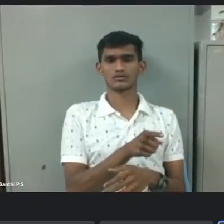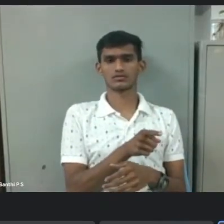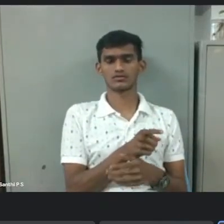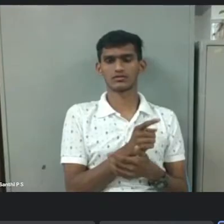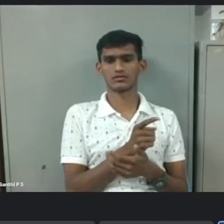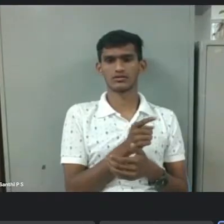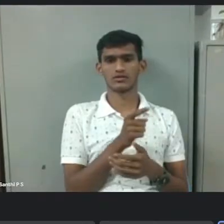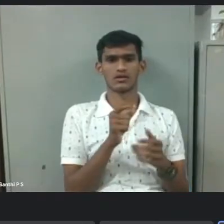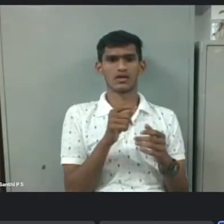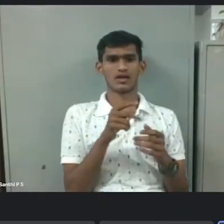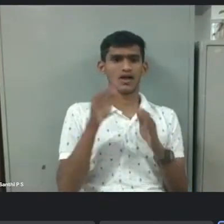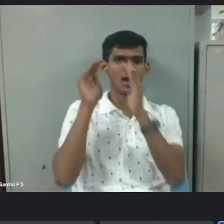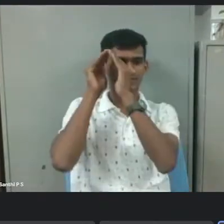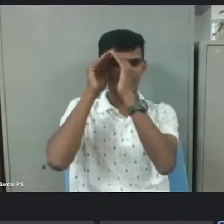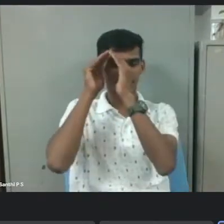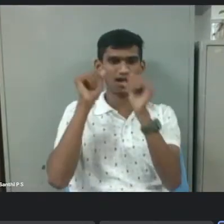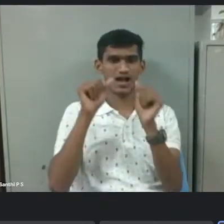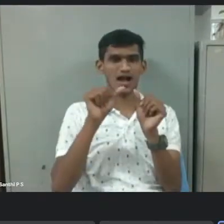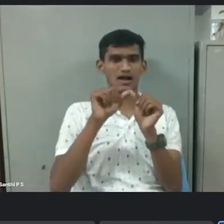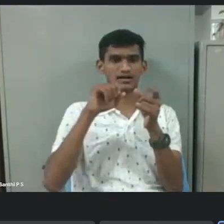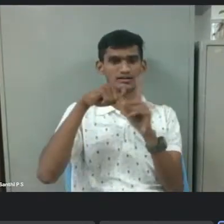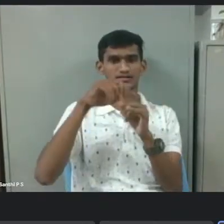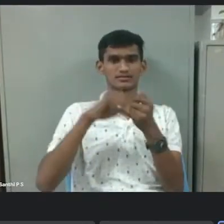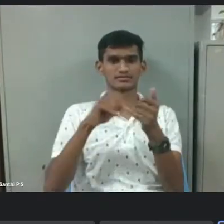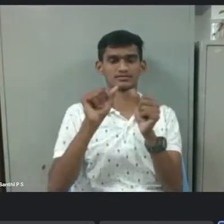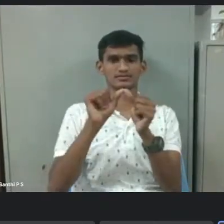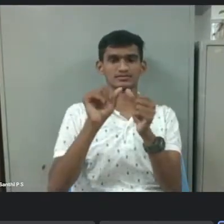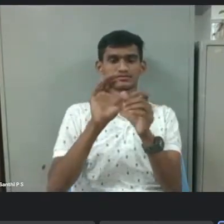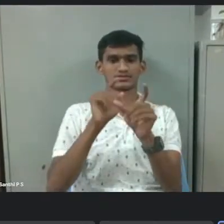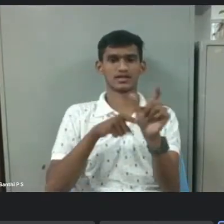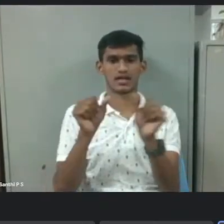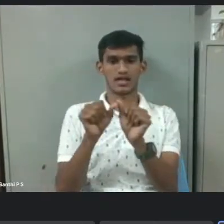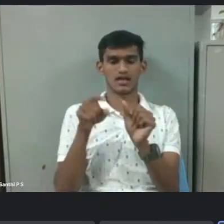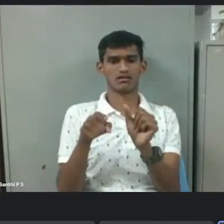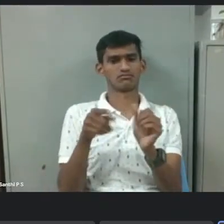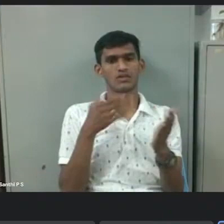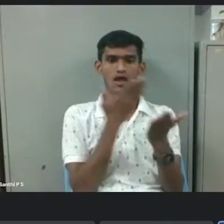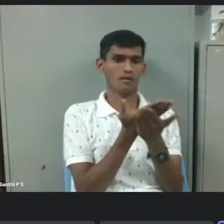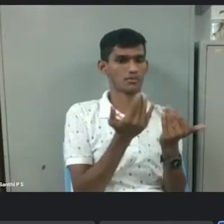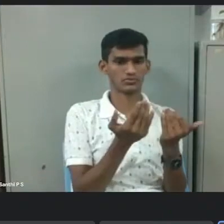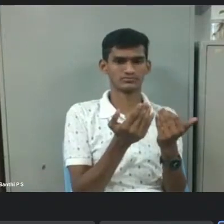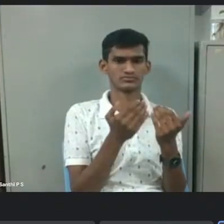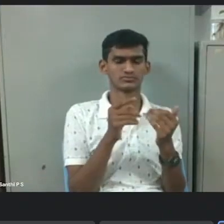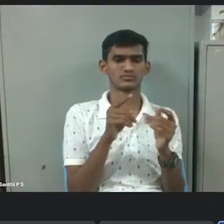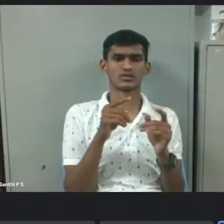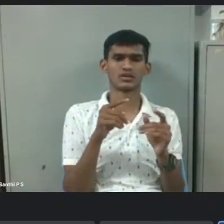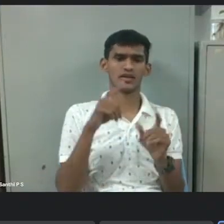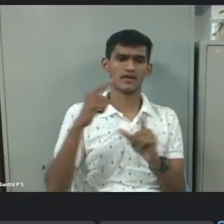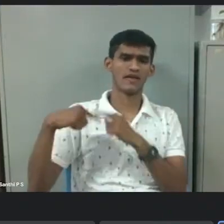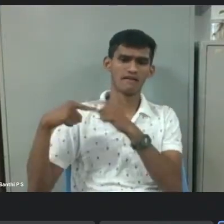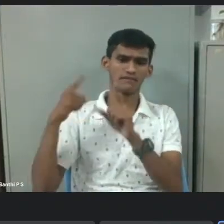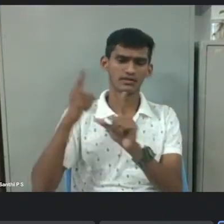നമുക്ക് അക്ഷയ വഴി നിരാമയ സ്കീമിന് അപ്ലൈ ചെയ്യാൻ സാധിക്കും. എല്ലാ വർഷവും ഏപ്രിൽ മാസം മുതൽ മാർച്ച് മാസം